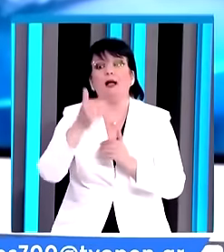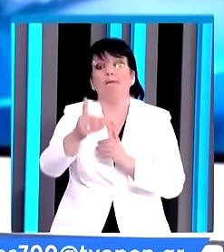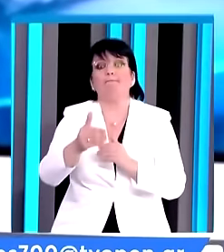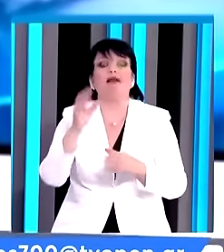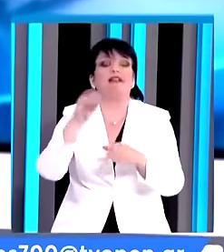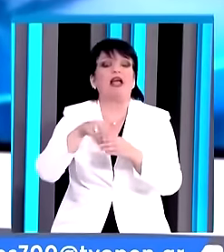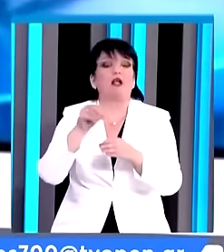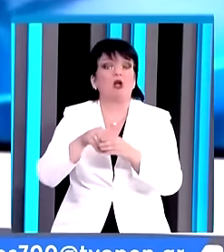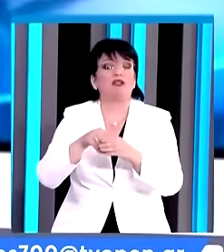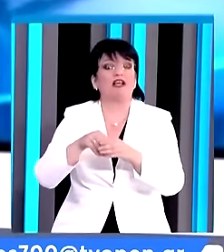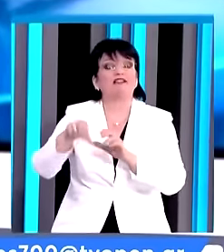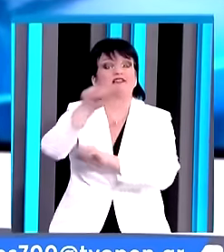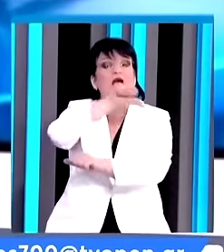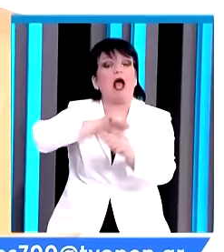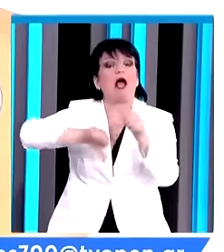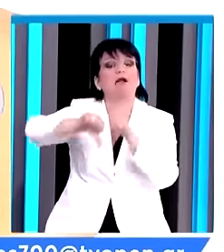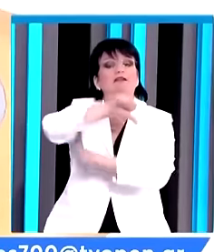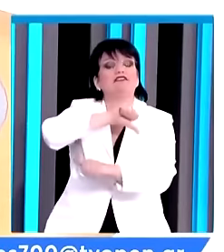ένα σχηματισμό, ακούω.